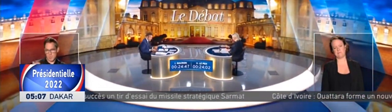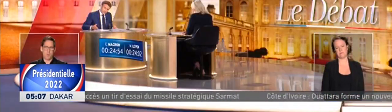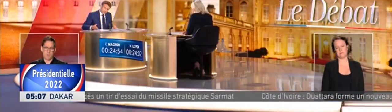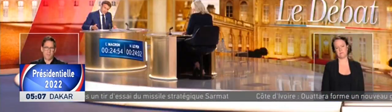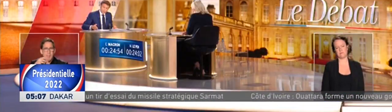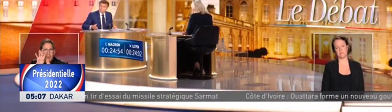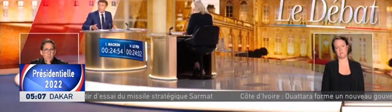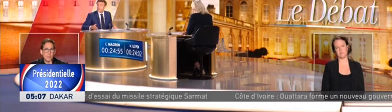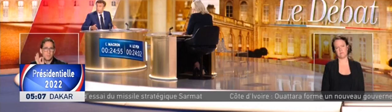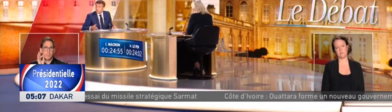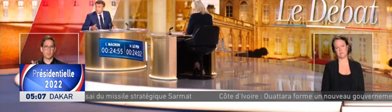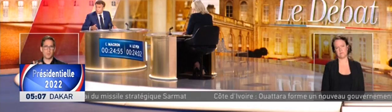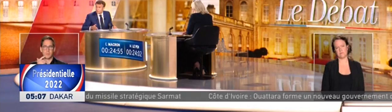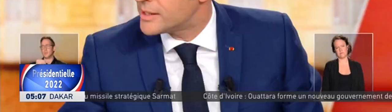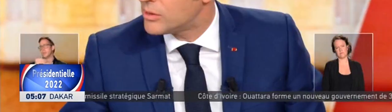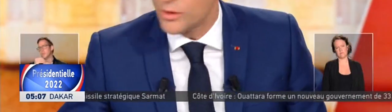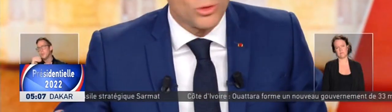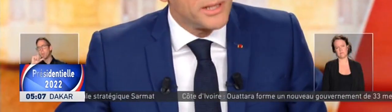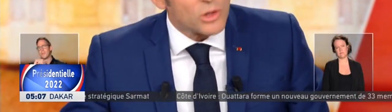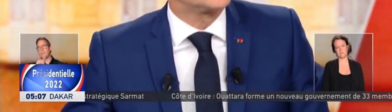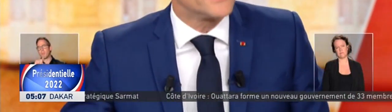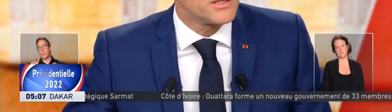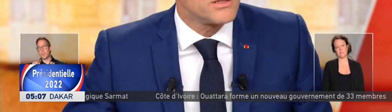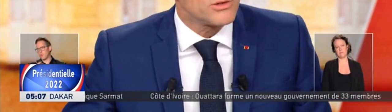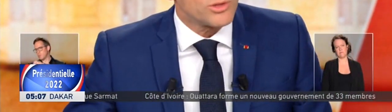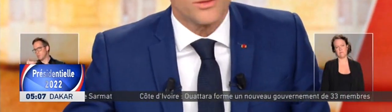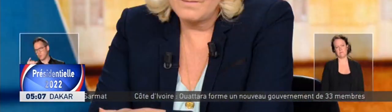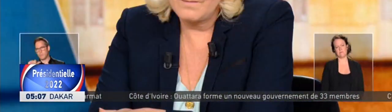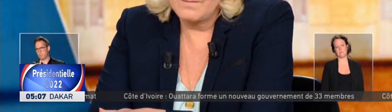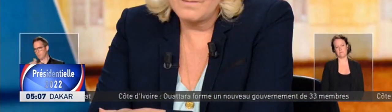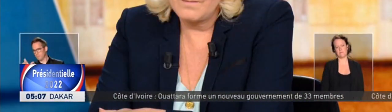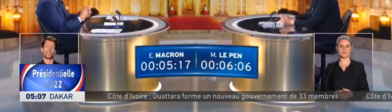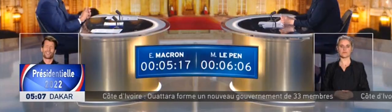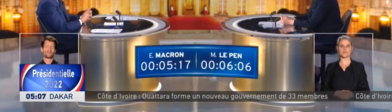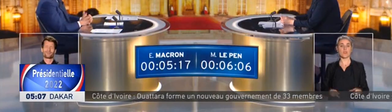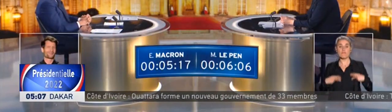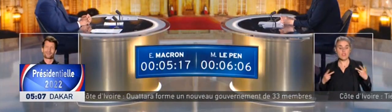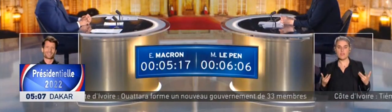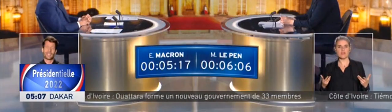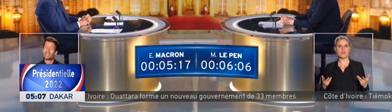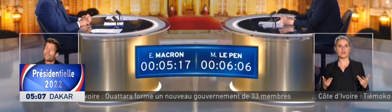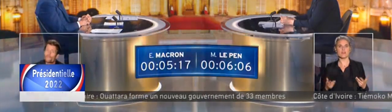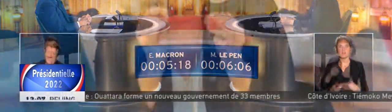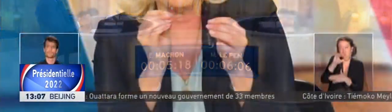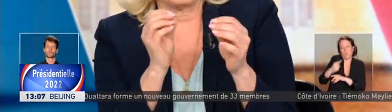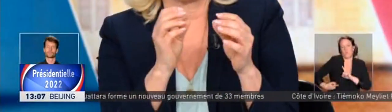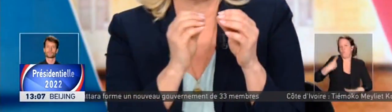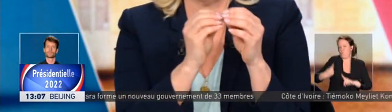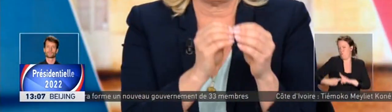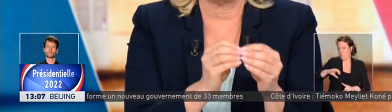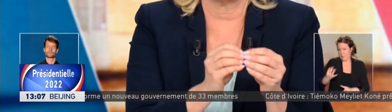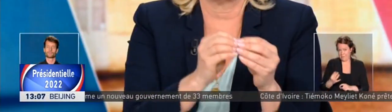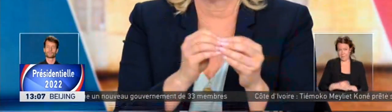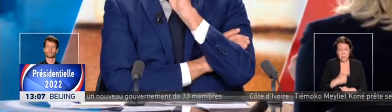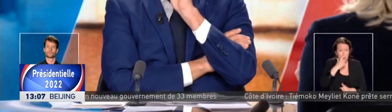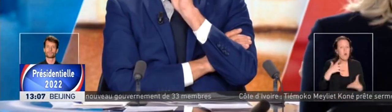l'Union européenne. Madame Le Pen a répliqué en promettant de remettre de l'argent dans les poches des citoyens français qui se sont appauvris sous